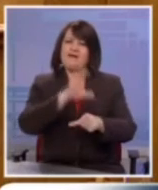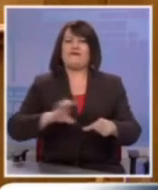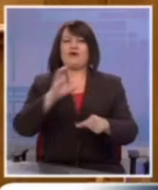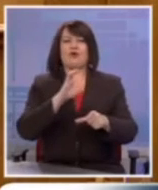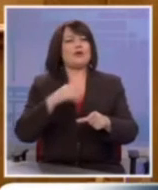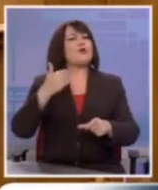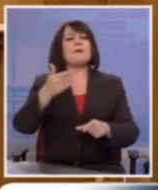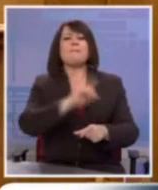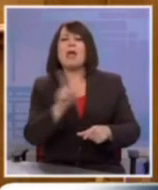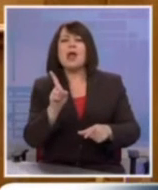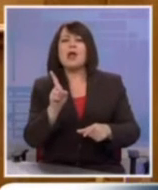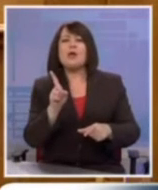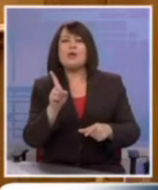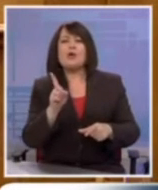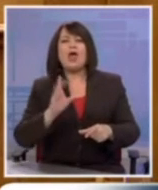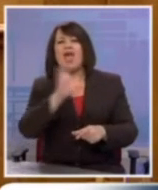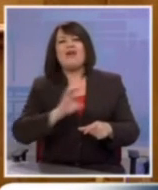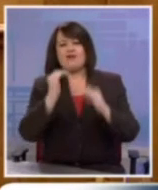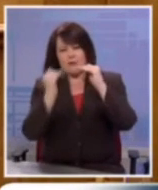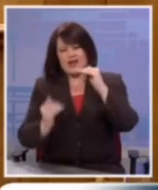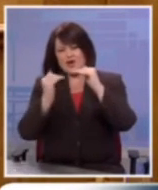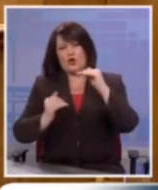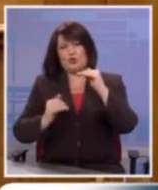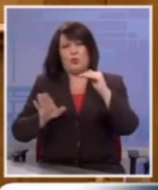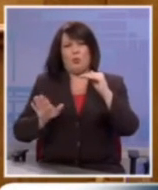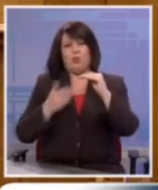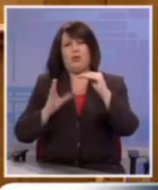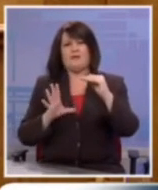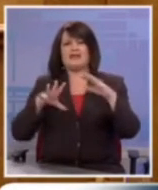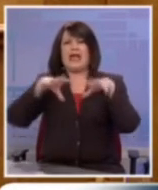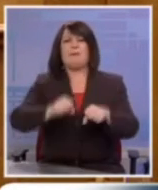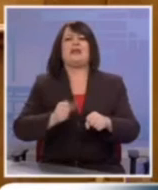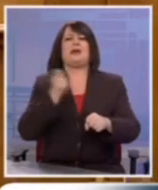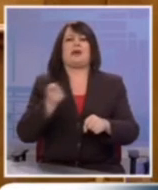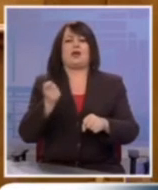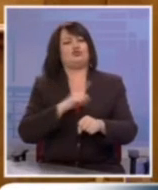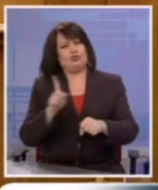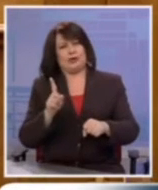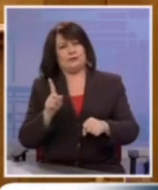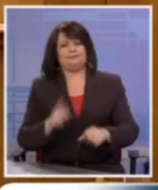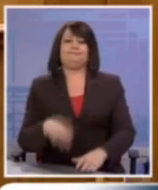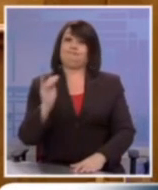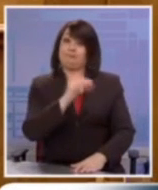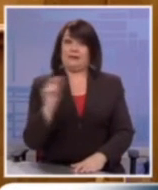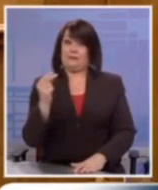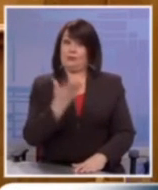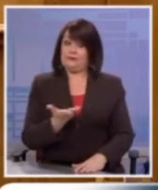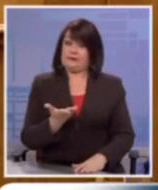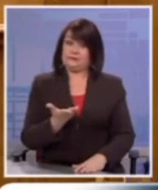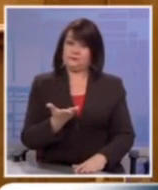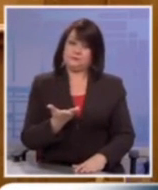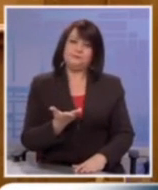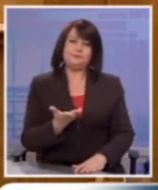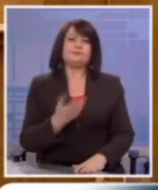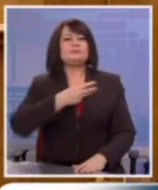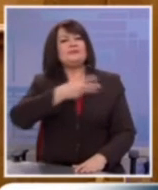μέλλον του Ευρωπαϊκού Νότου ως απικία χρέους. Κυρίες και κύριοι συνάδελφοι,